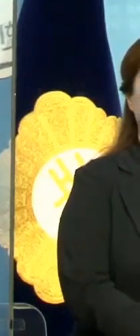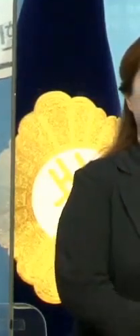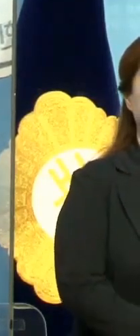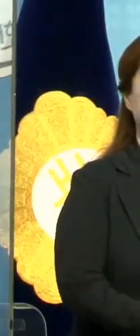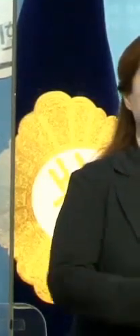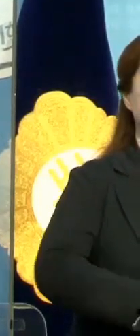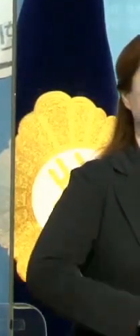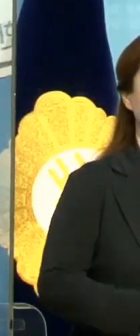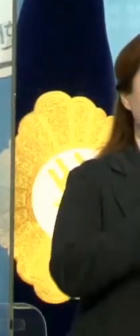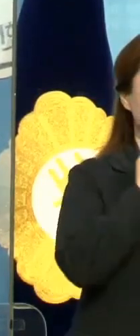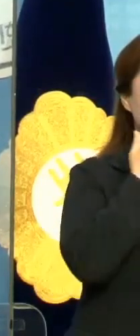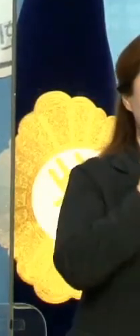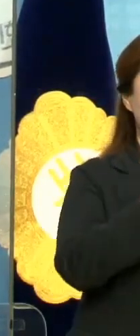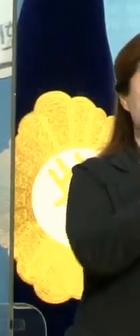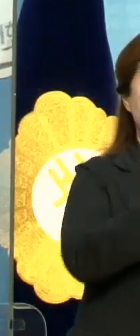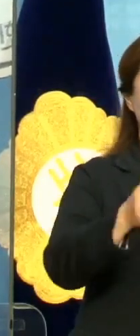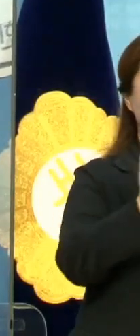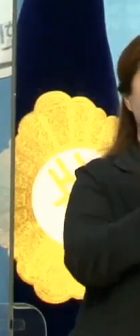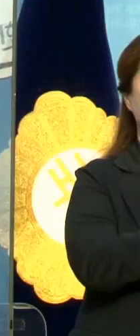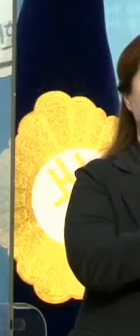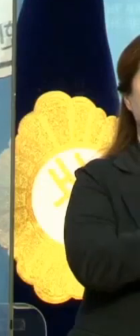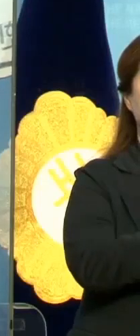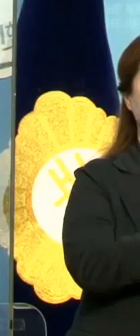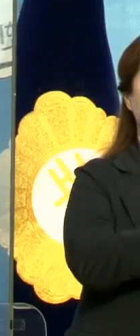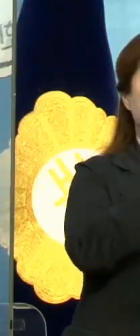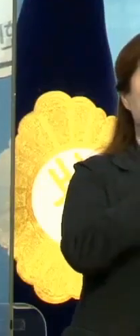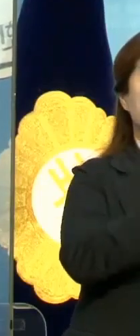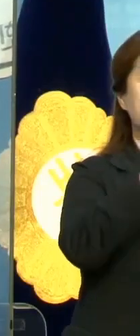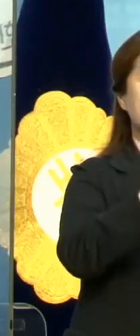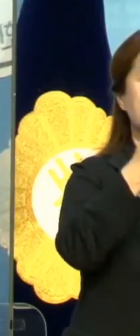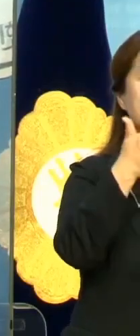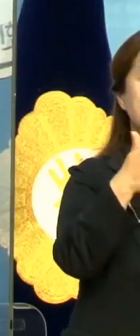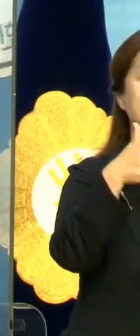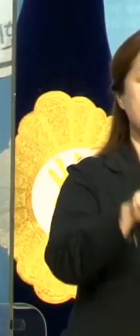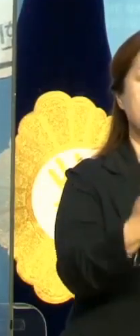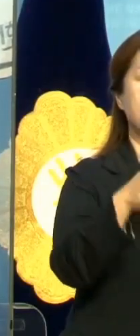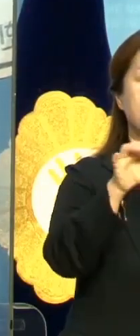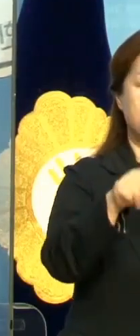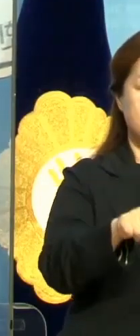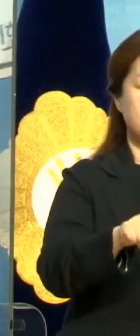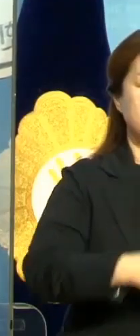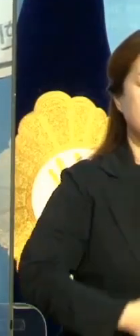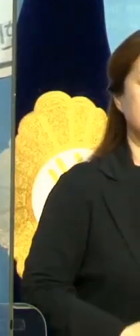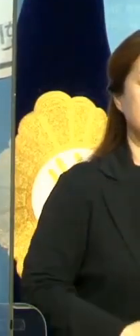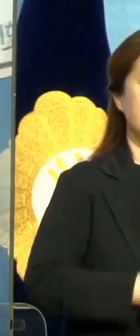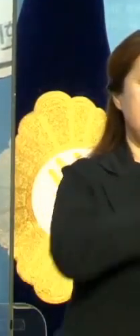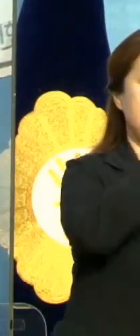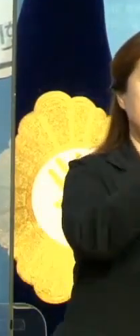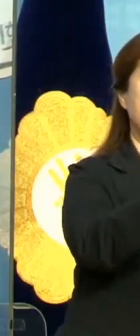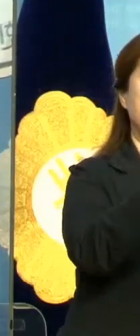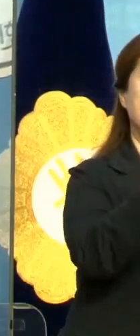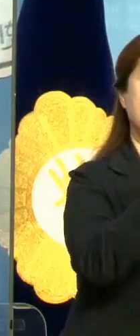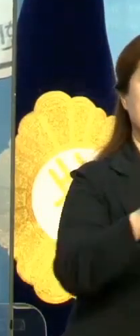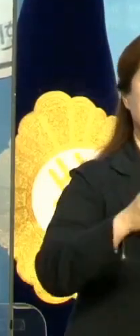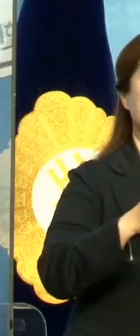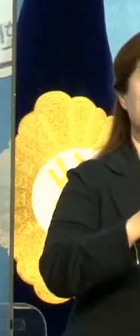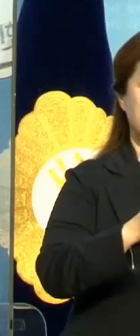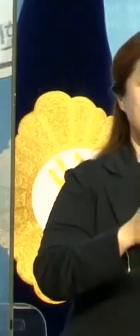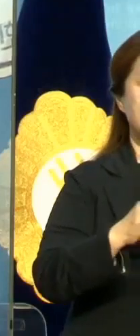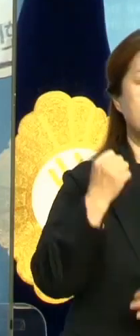4 서울 강북구 갑 출신 천주 너 의원입니다 박덕흠 국민 해당 의원에 이어